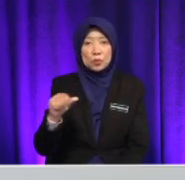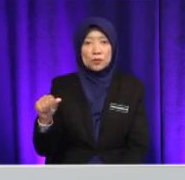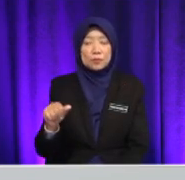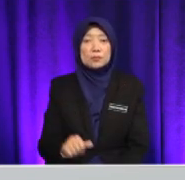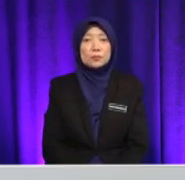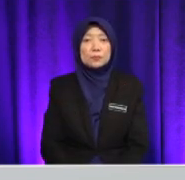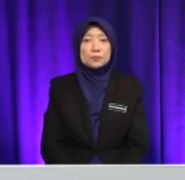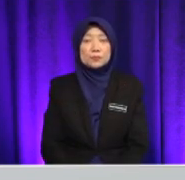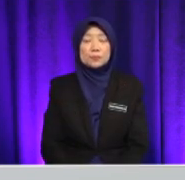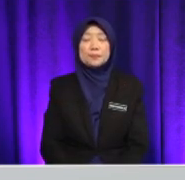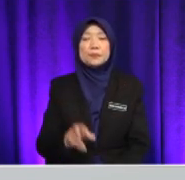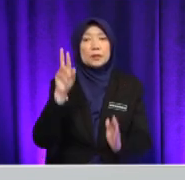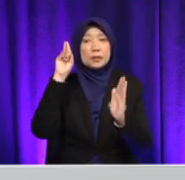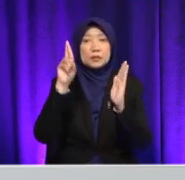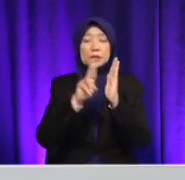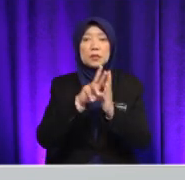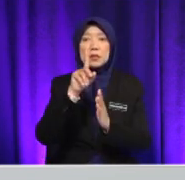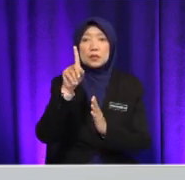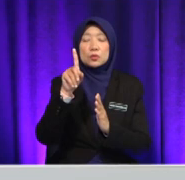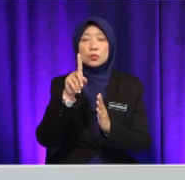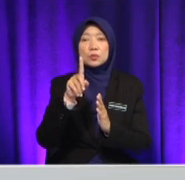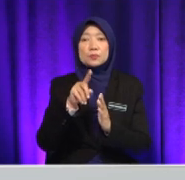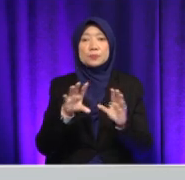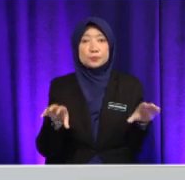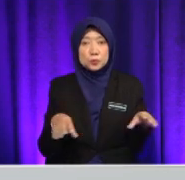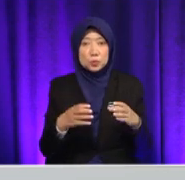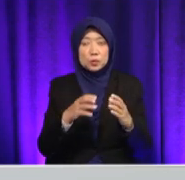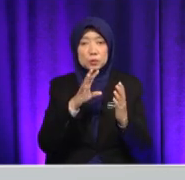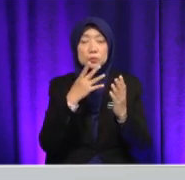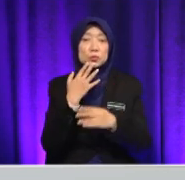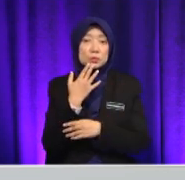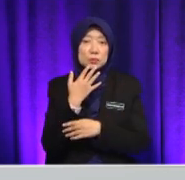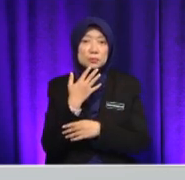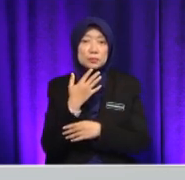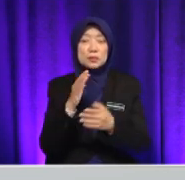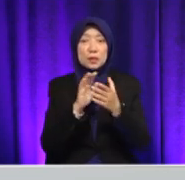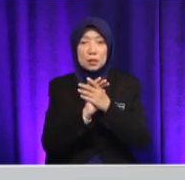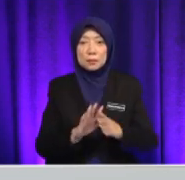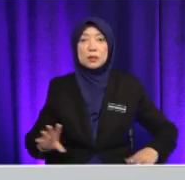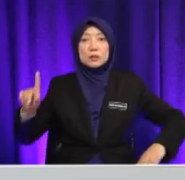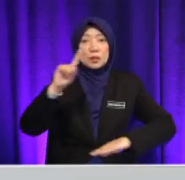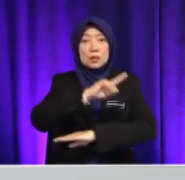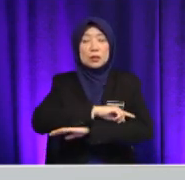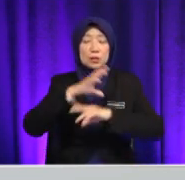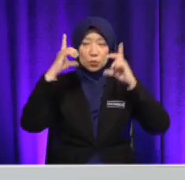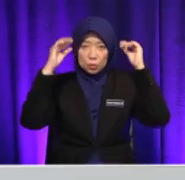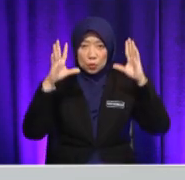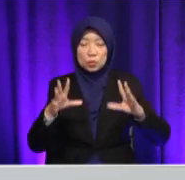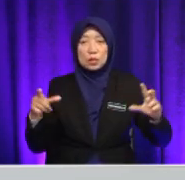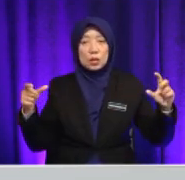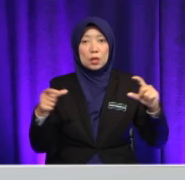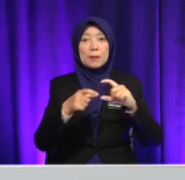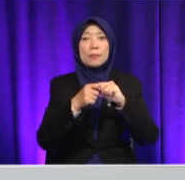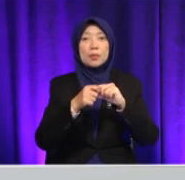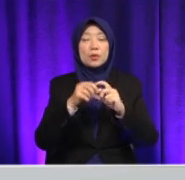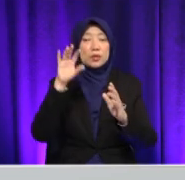oke laka dan wanakan selamat hari guru dengan menggabungkan Inez dan penurunan